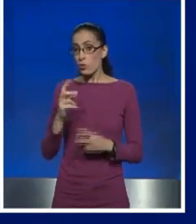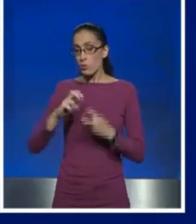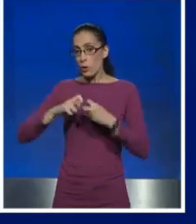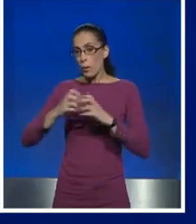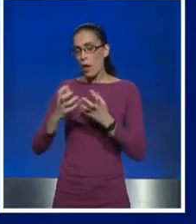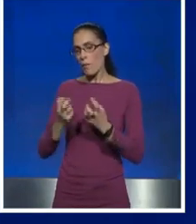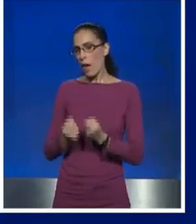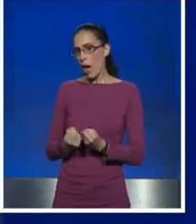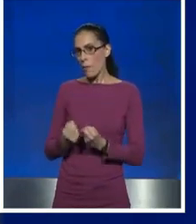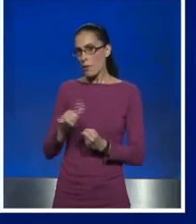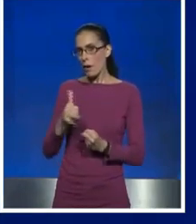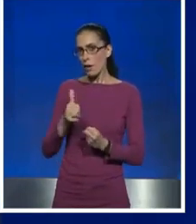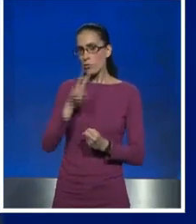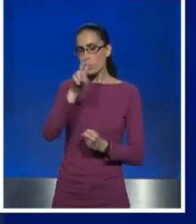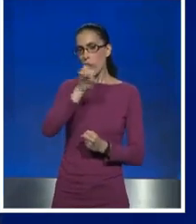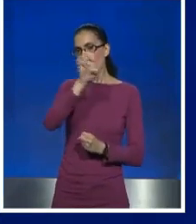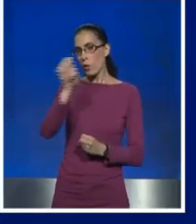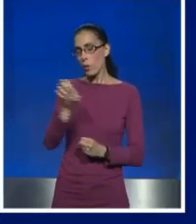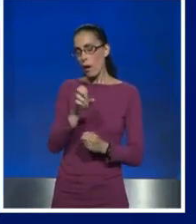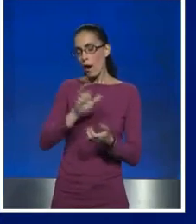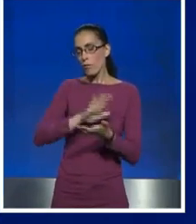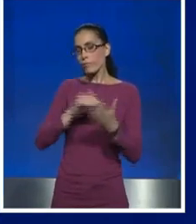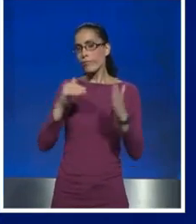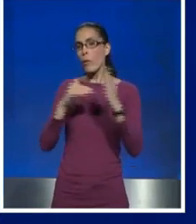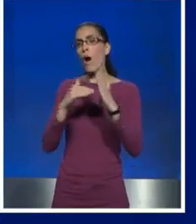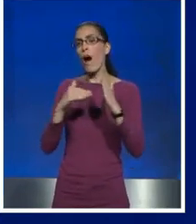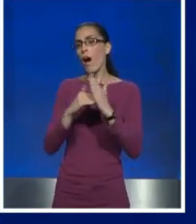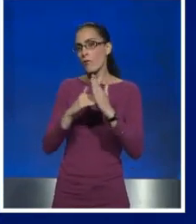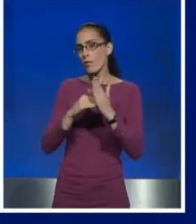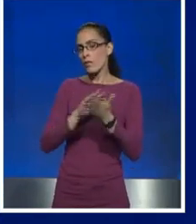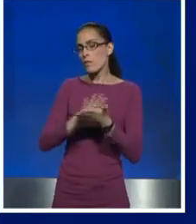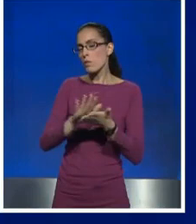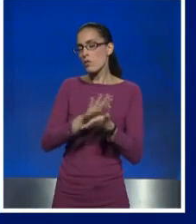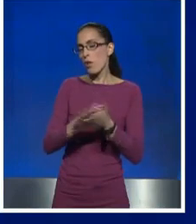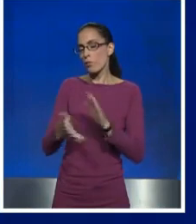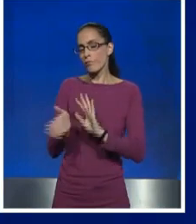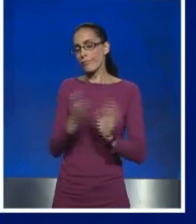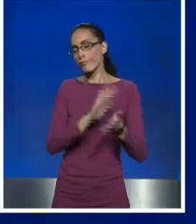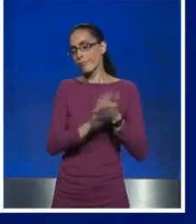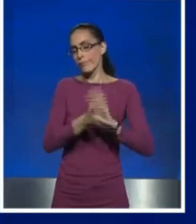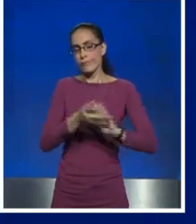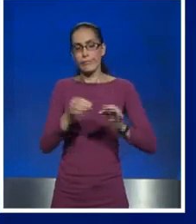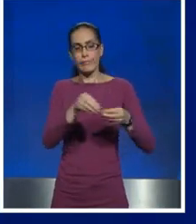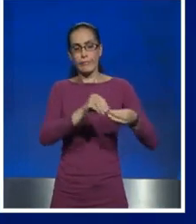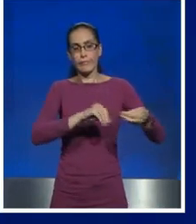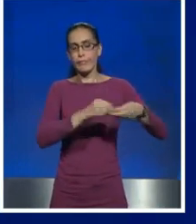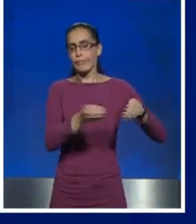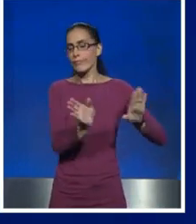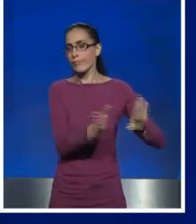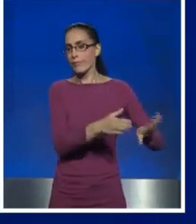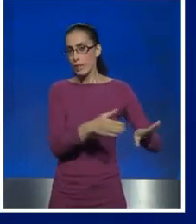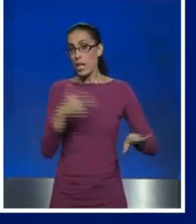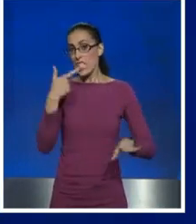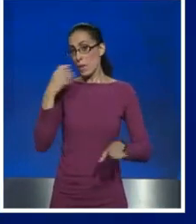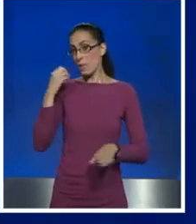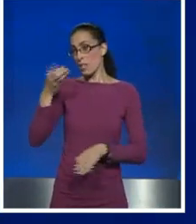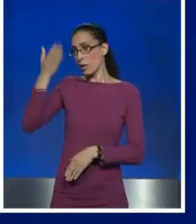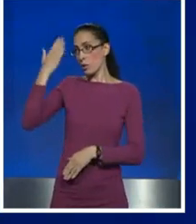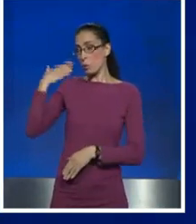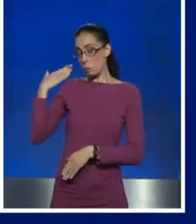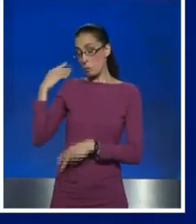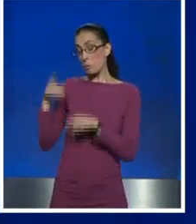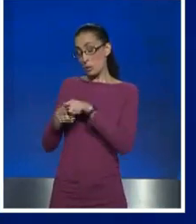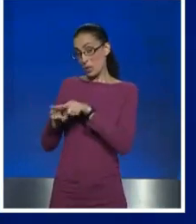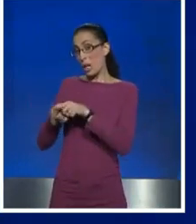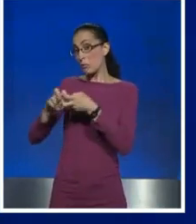neħħu l-Ewropa, inwaqfu kollox hawnhekk u nerġa' mmorru kif konna 60-70 sena ilu. U allura biex naqta' fil-qasir u biex